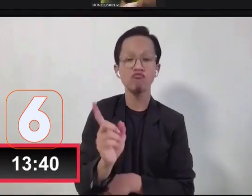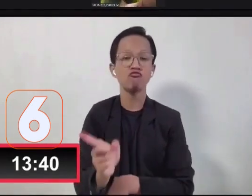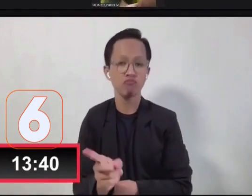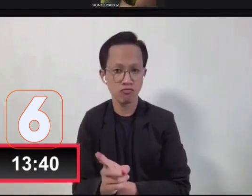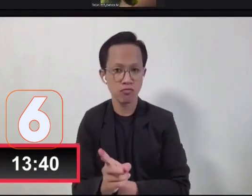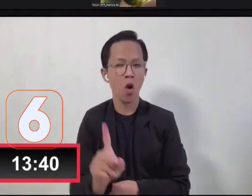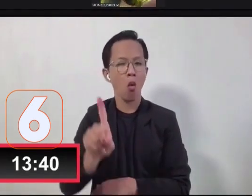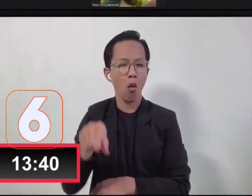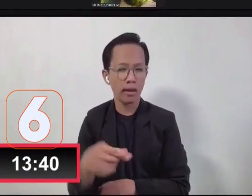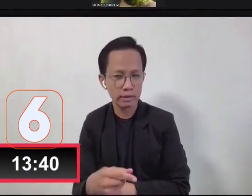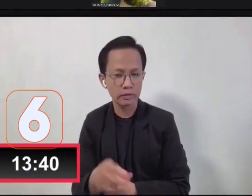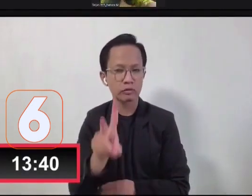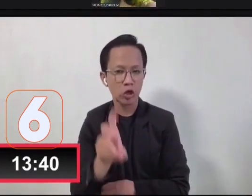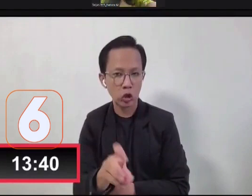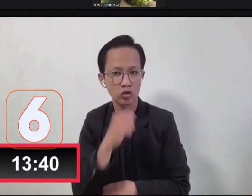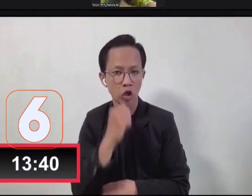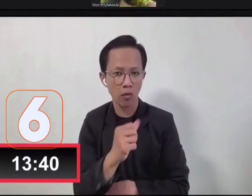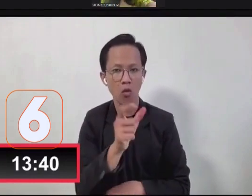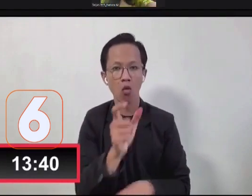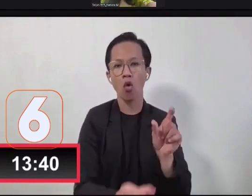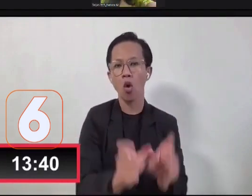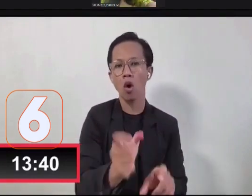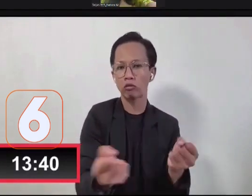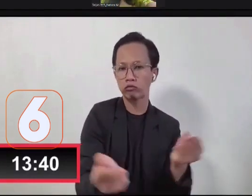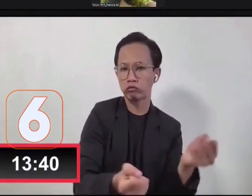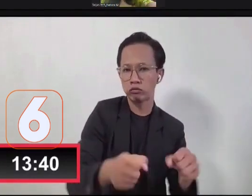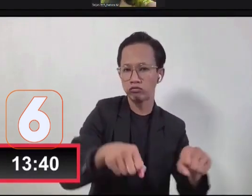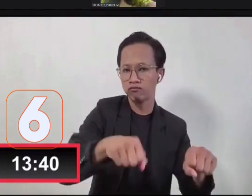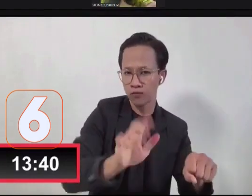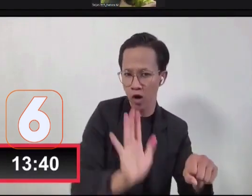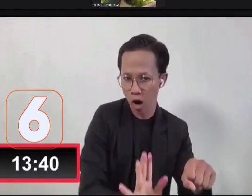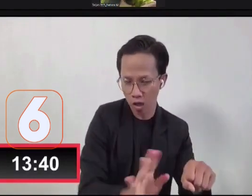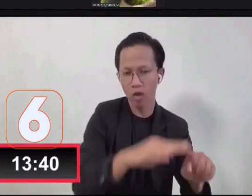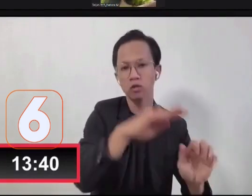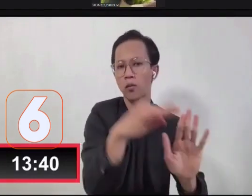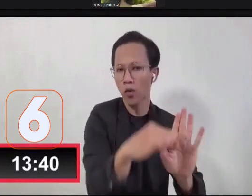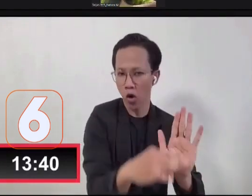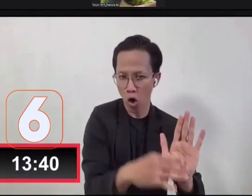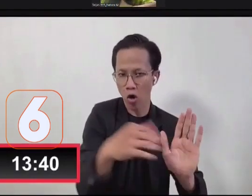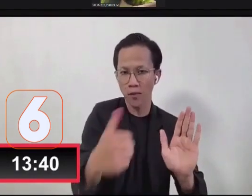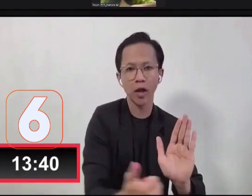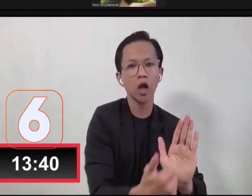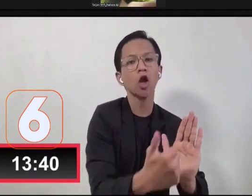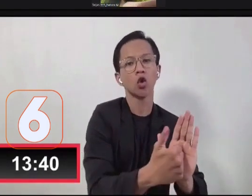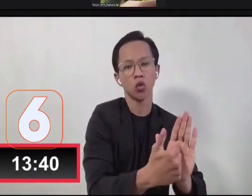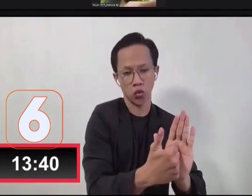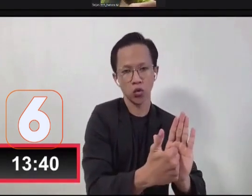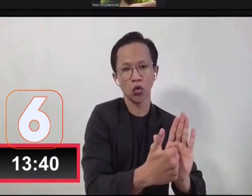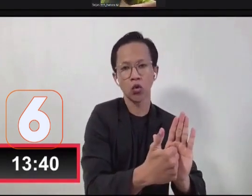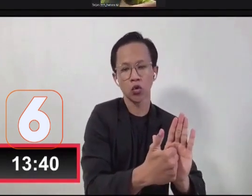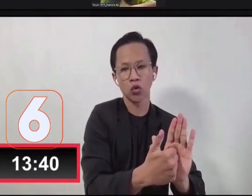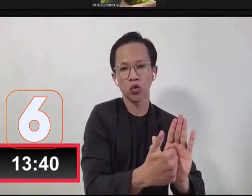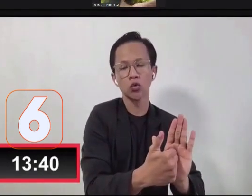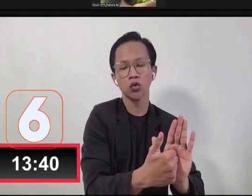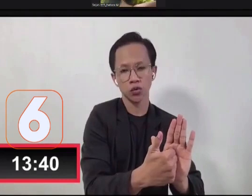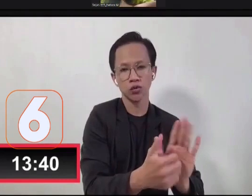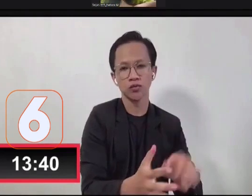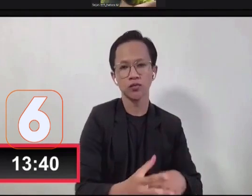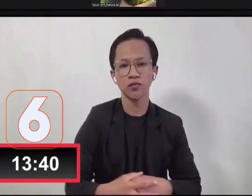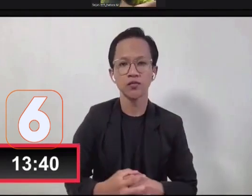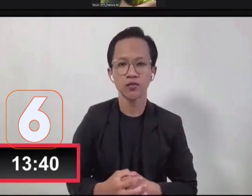hanya orang-orang yang akan mengendarai kendaraan bermotor dan yang telah memenuhi persyaratan penerbitan SIM sesuai dengan ketentuan peraturan perundang-undangan